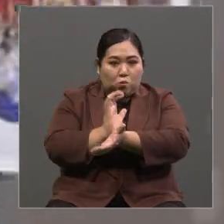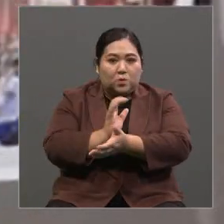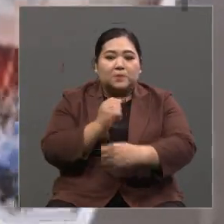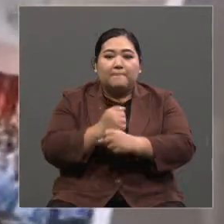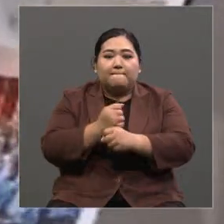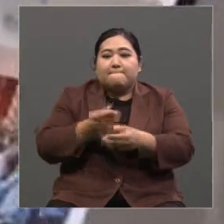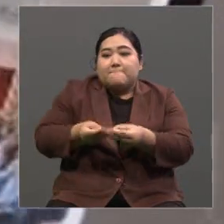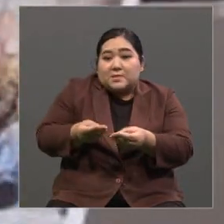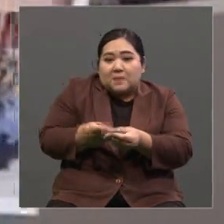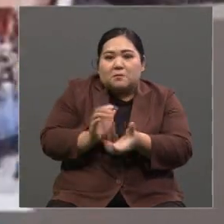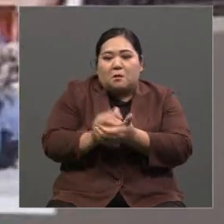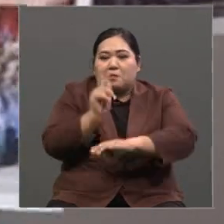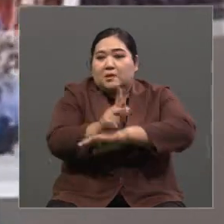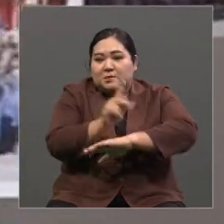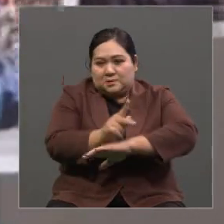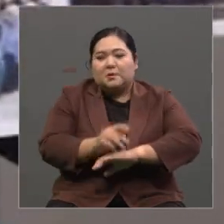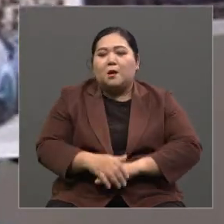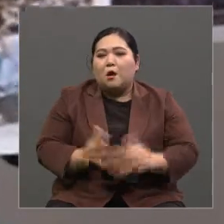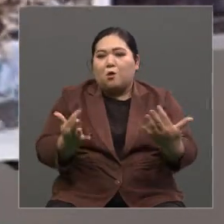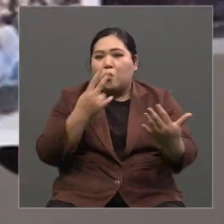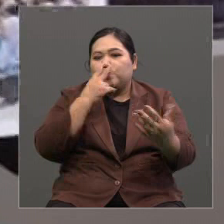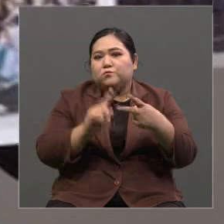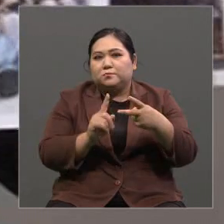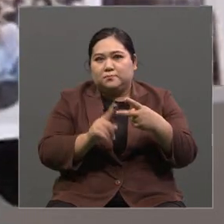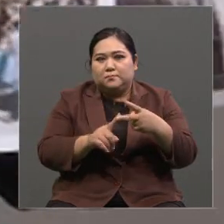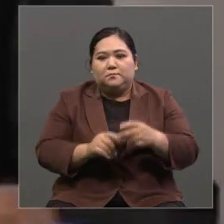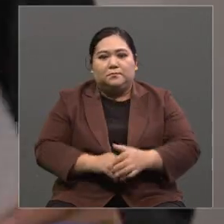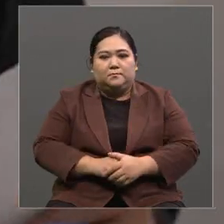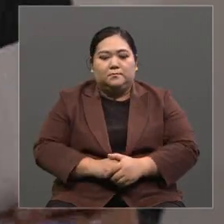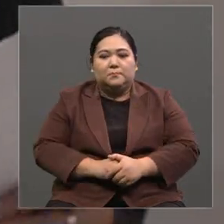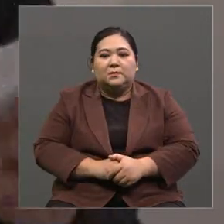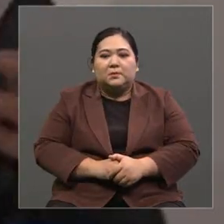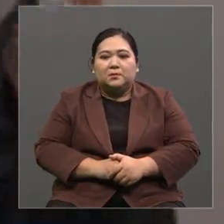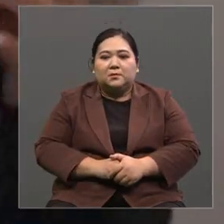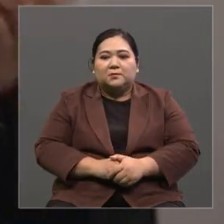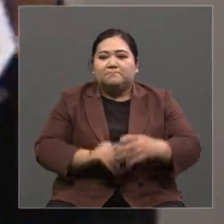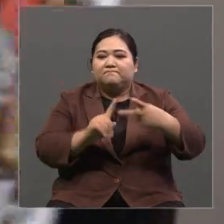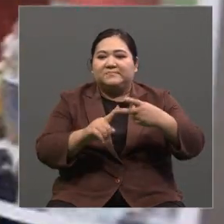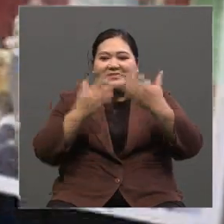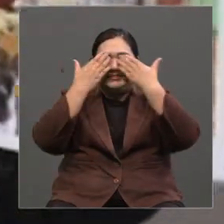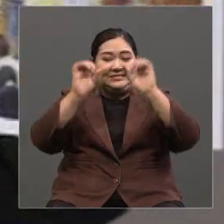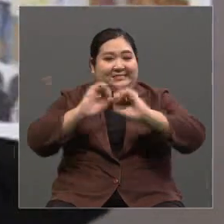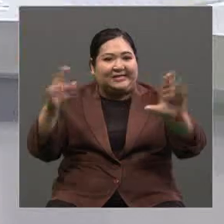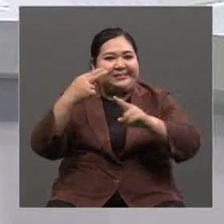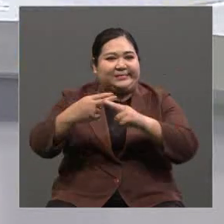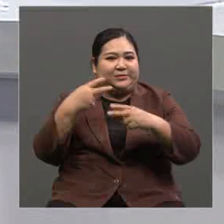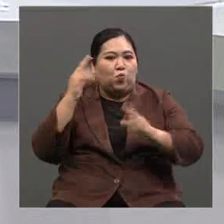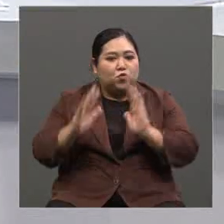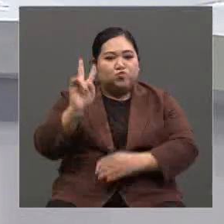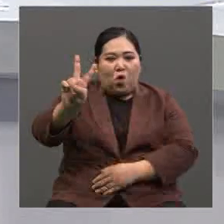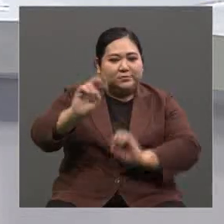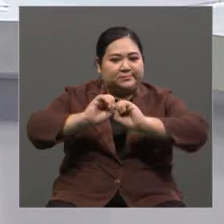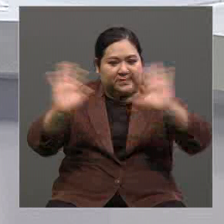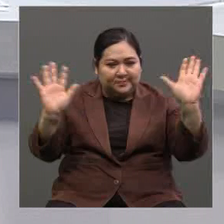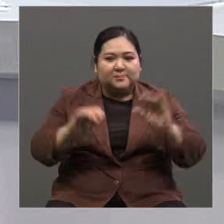กับพนันออนไลน์ซึ่งตอนนี้เราก็รออยู่เพราะว่าทนายตามบอกเลยว่าเปิดเผยแน่นอน 2รายชื่อนะครับที่